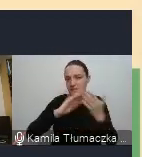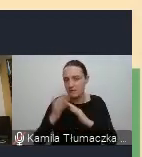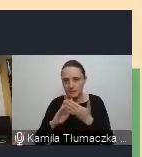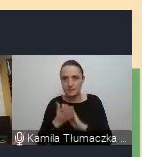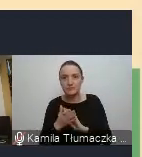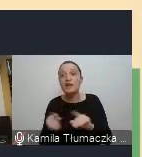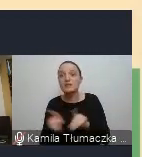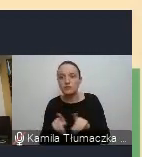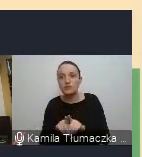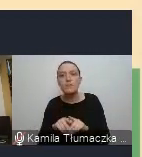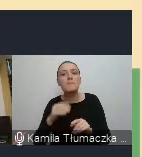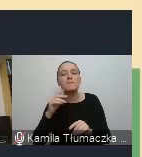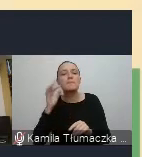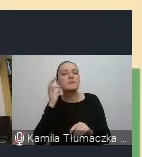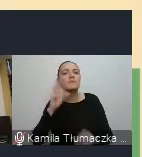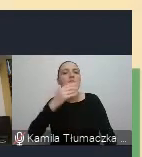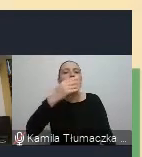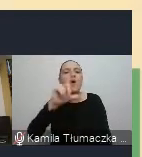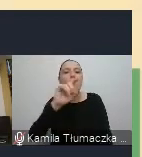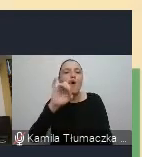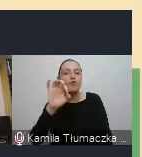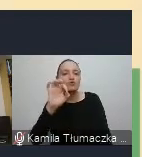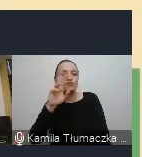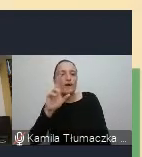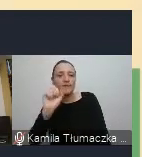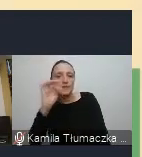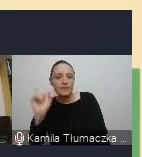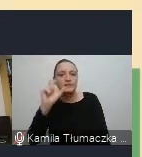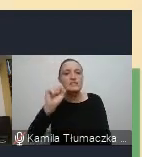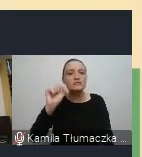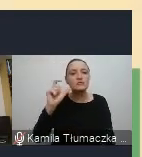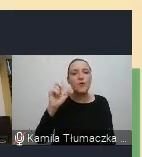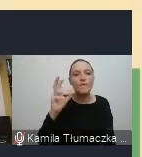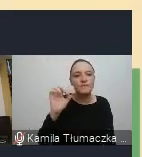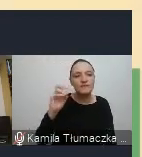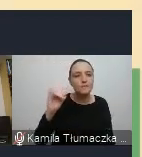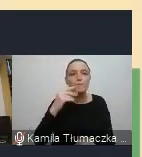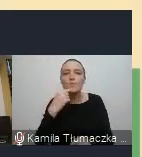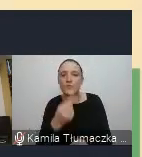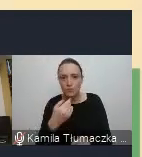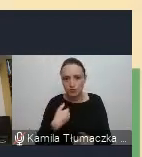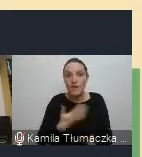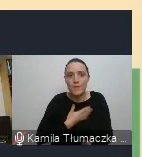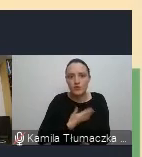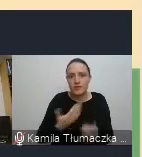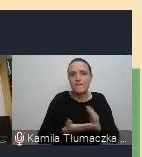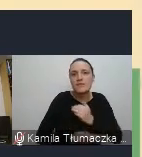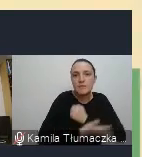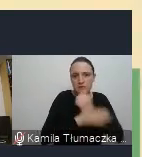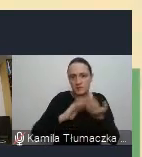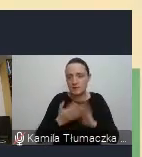Małgorzata Cackowska, udzielałyśmy sobie takiego emocjonalnego wsparcia i to było również bardzo ważne.